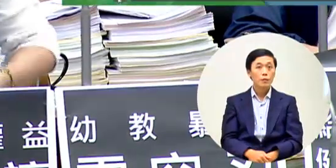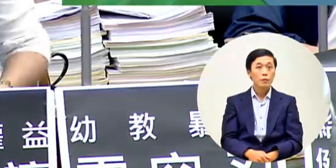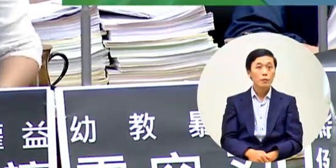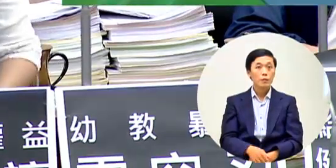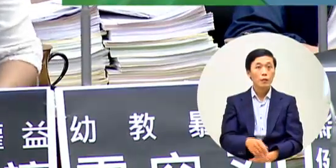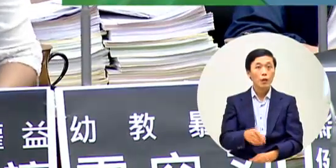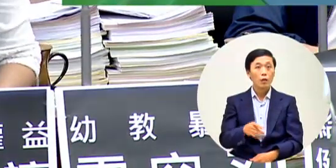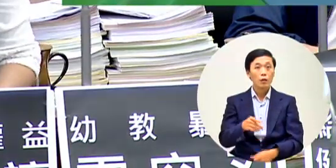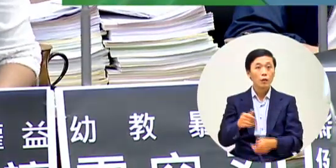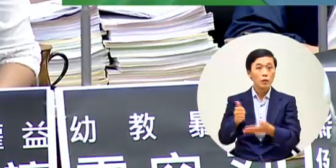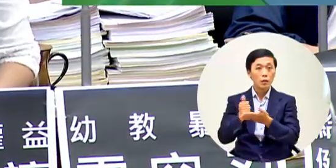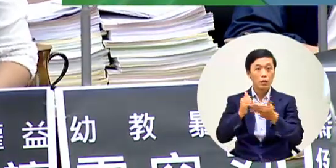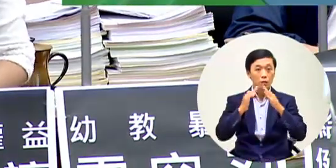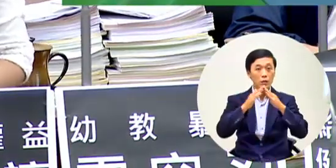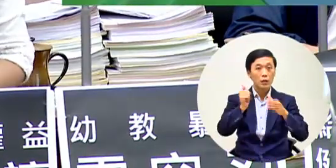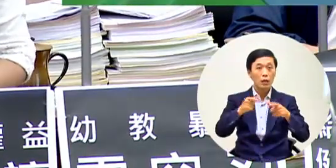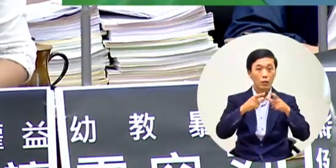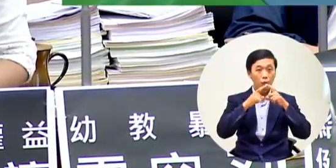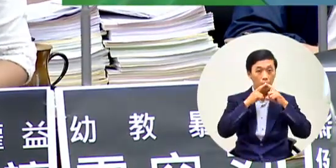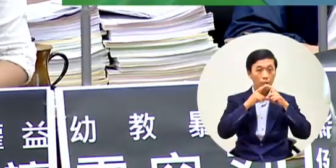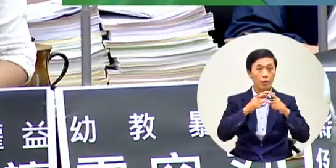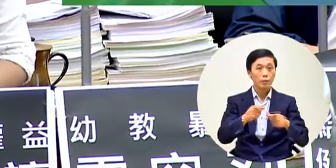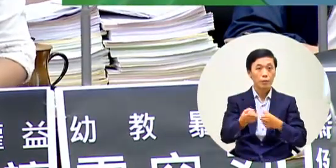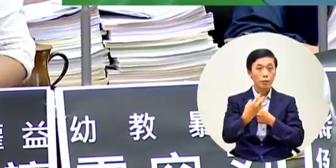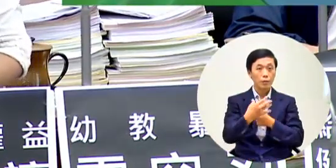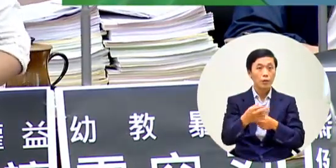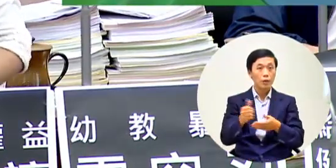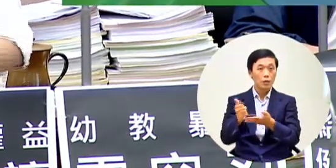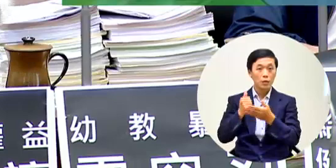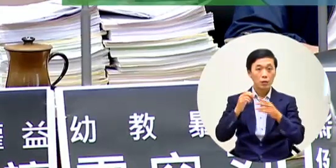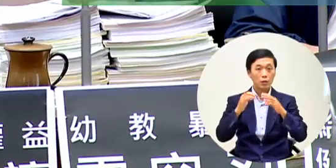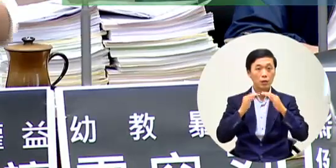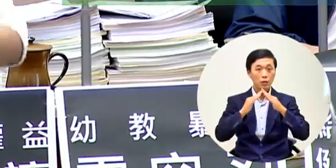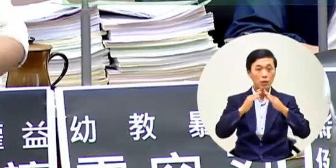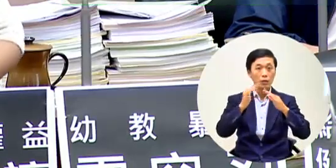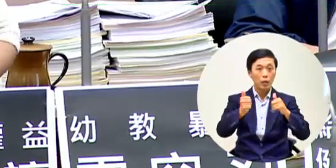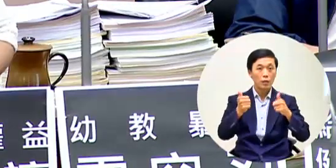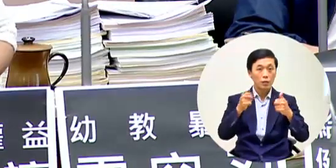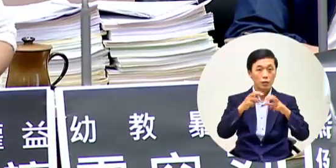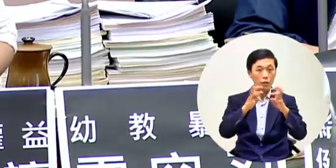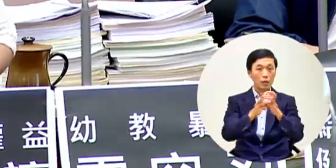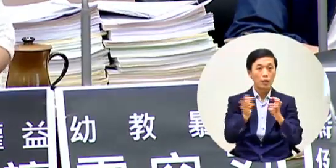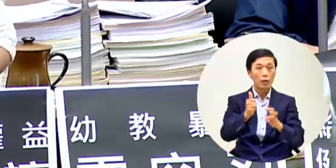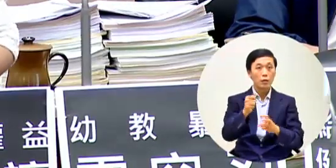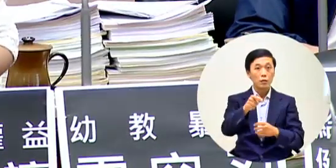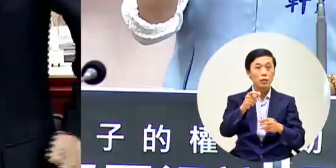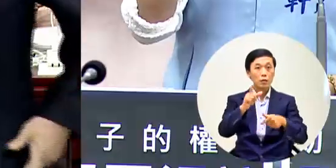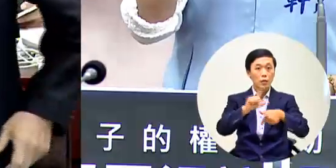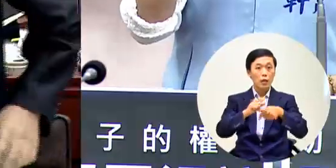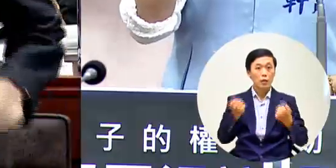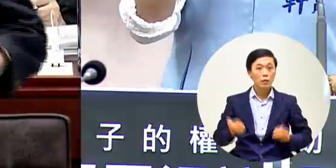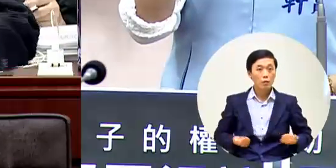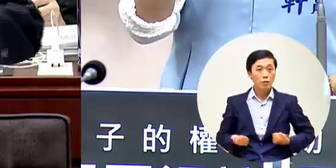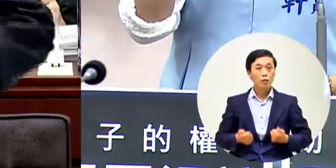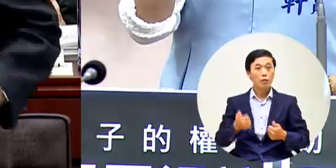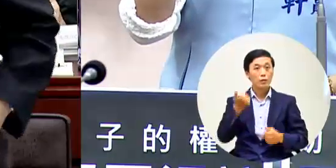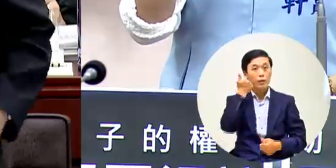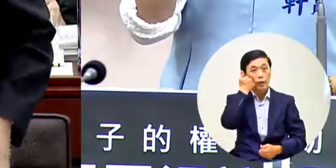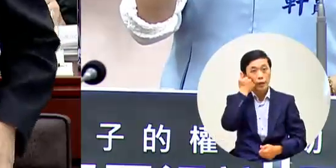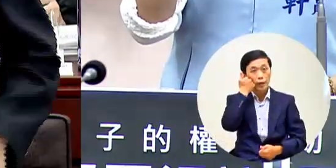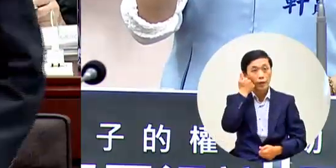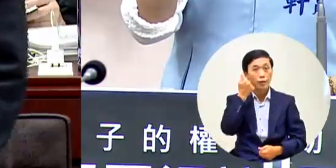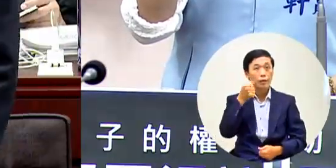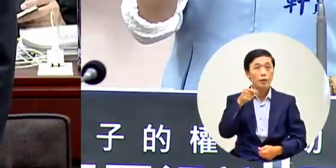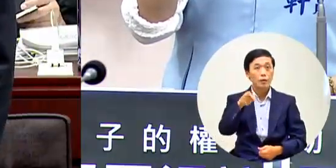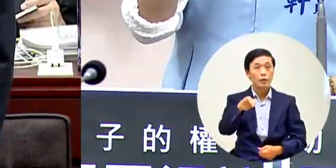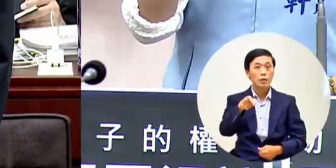是不是请市长出回答？ 请杨代理市长答复。 市长，这个卡通人物是谁？ 这